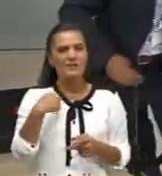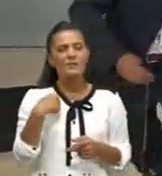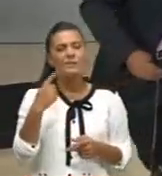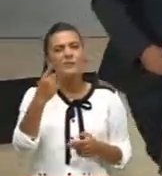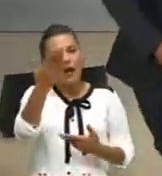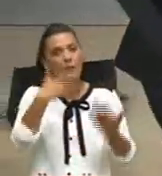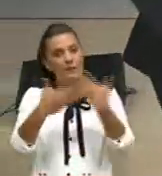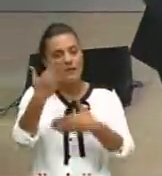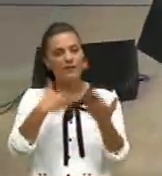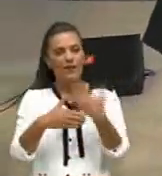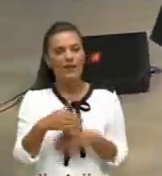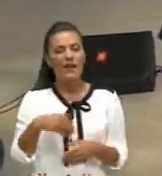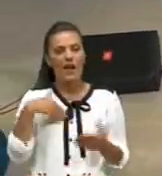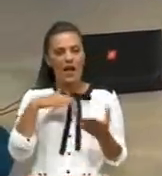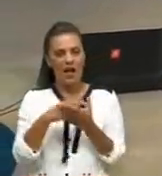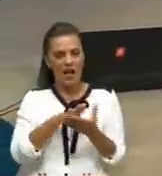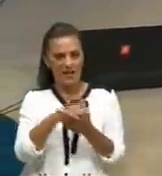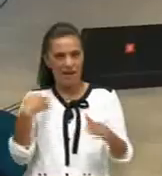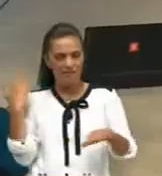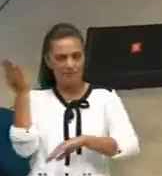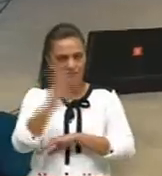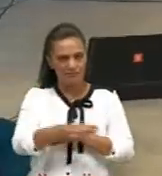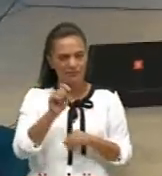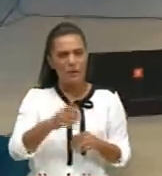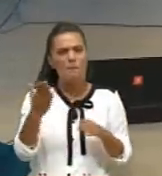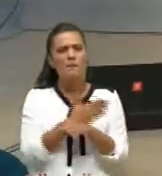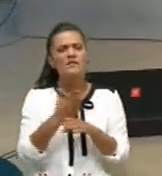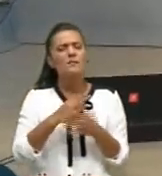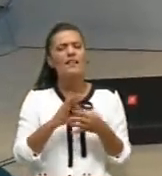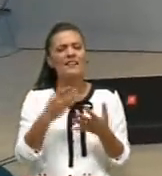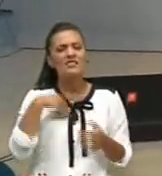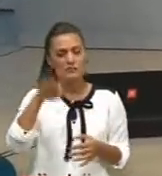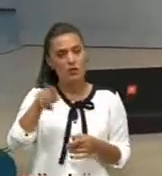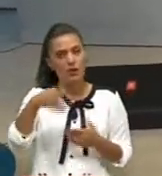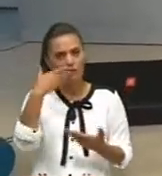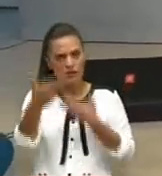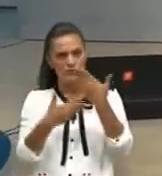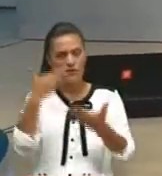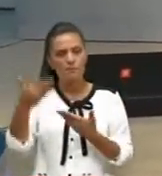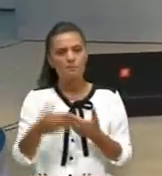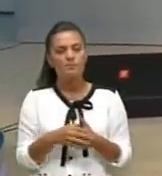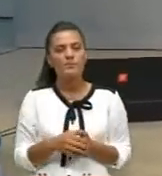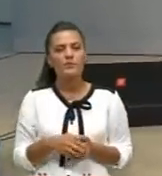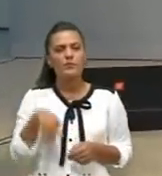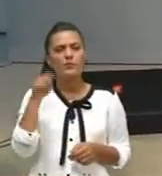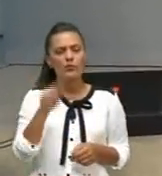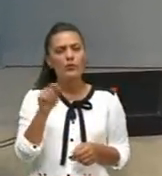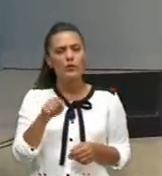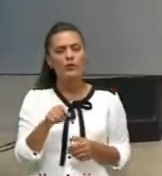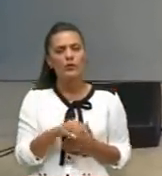şöyle, lütfen. Şöyle ayağımızı buradan geçiriyoruz. Malzemeleri nedir? Şimdi onu anlatacağım. Hı. Bu